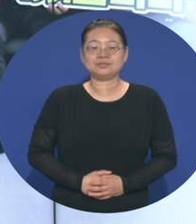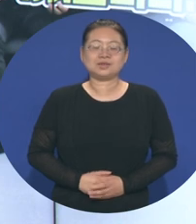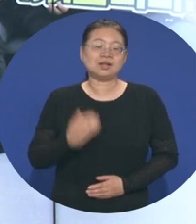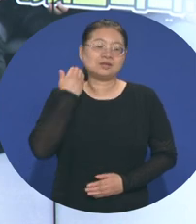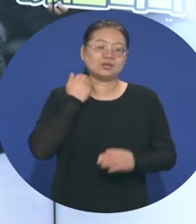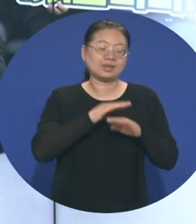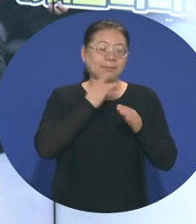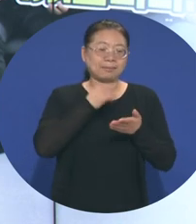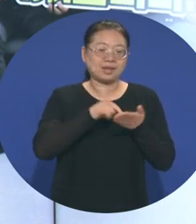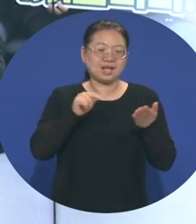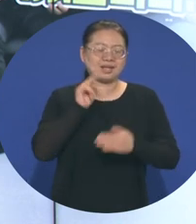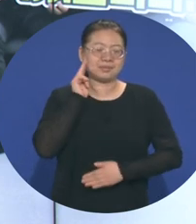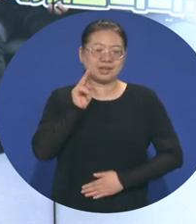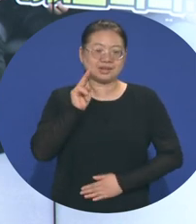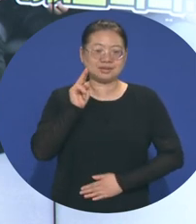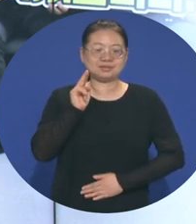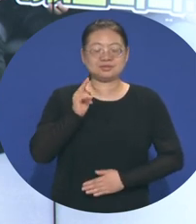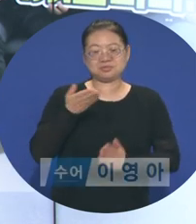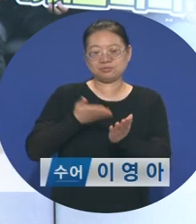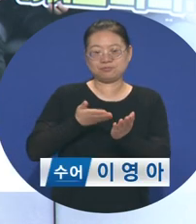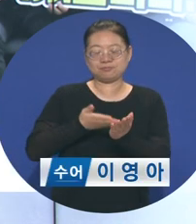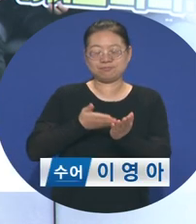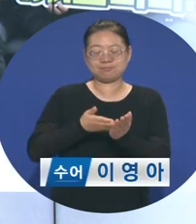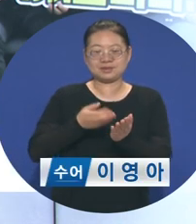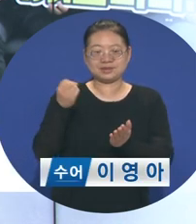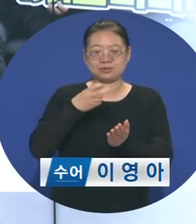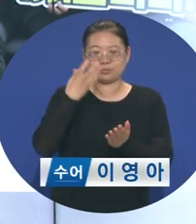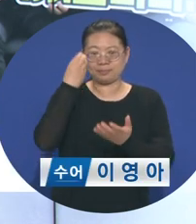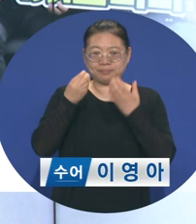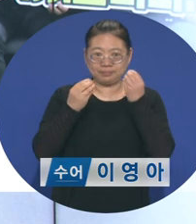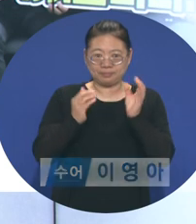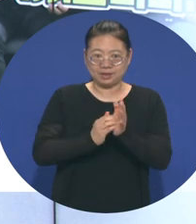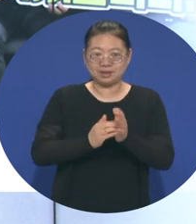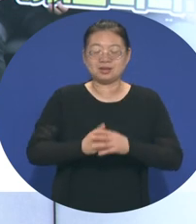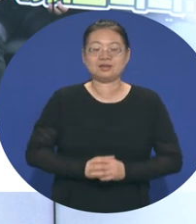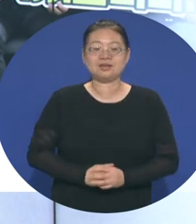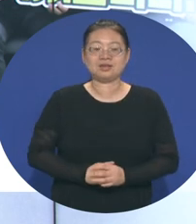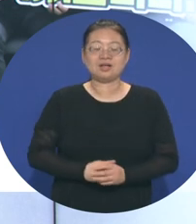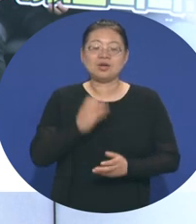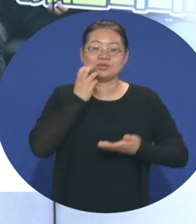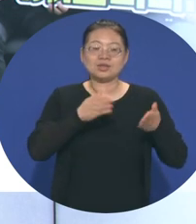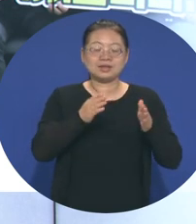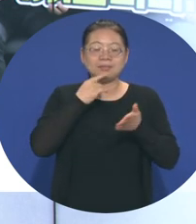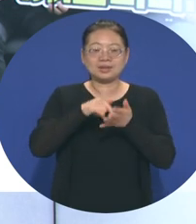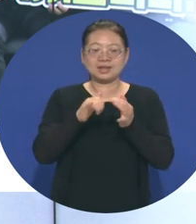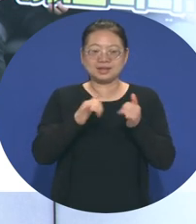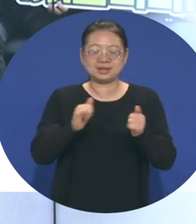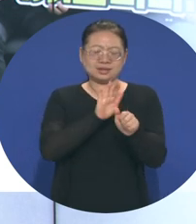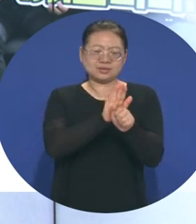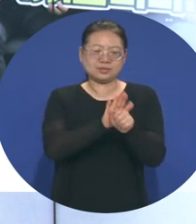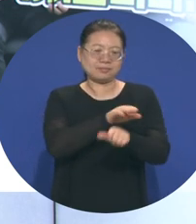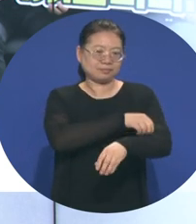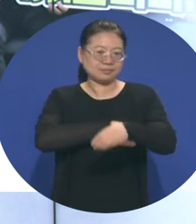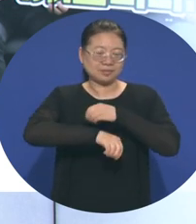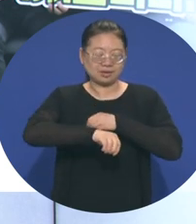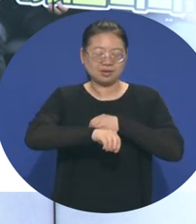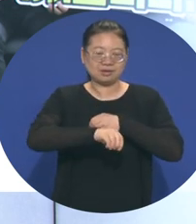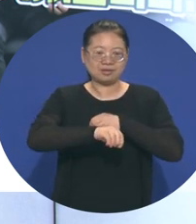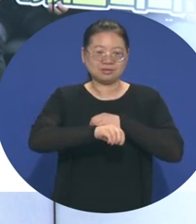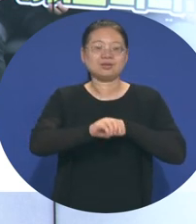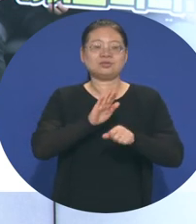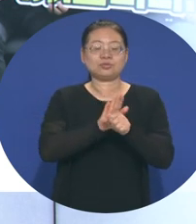전세 피해 심각하다는 소식 자주 접하셨을 겁니다 경기도에선 피해자 지원에 팔을 걷어붙이고 총력을 다하고 있는데요